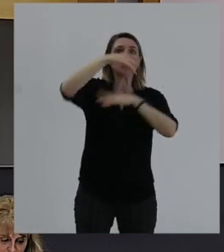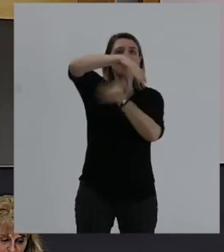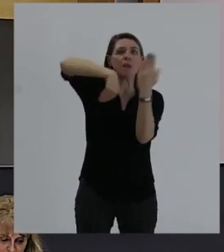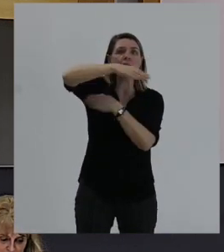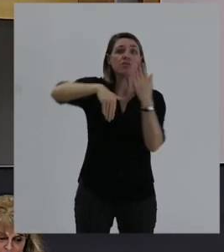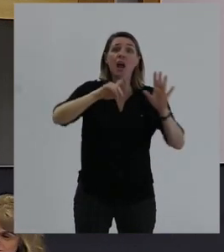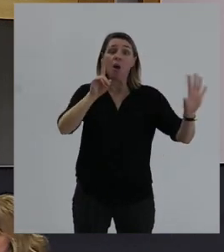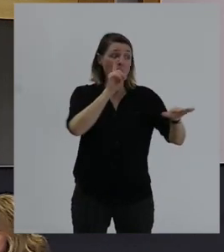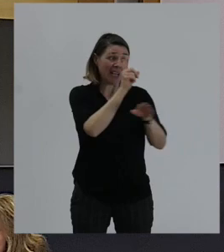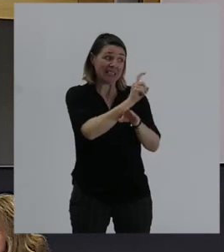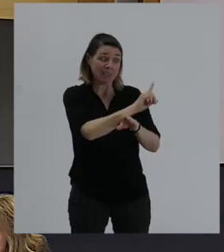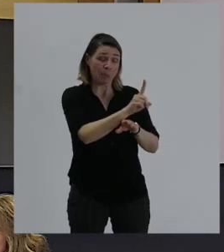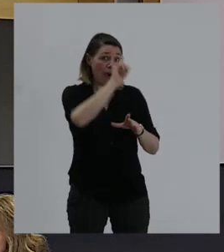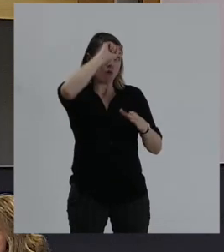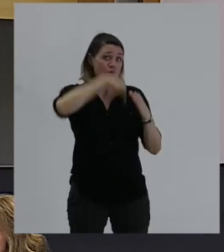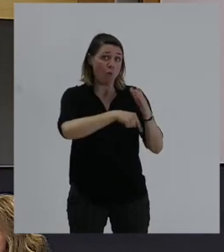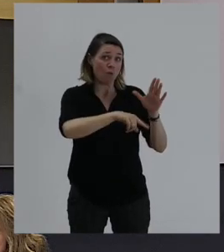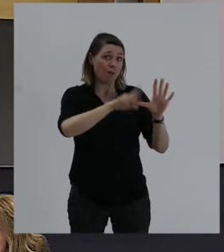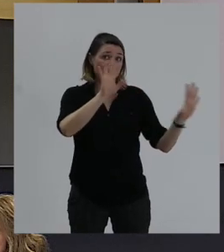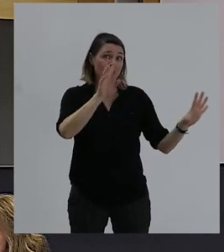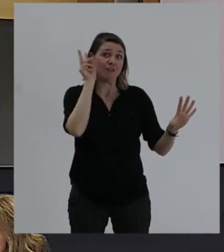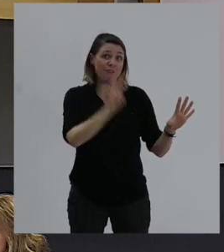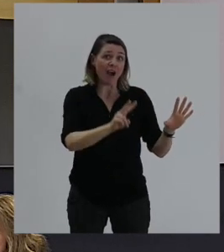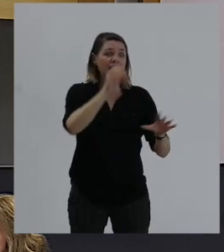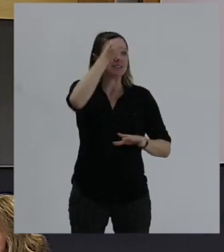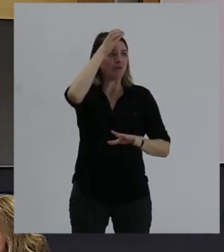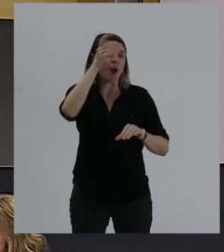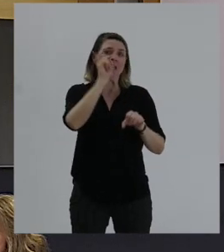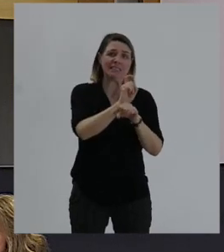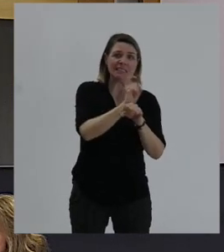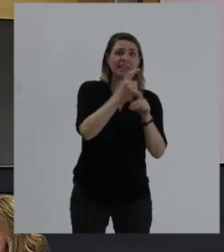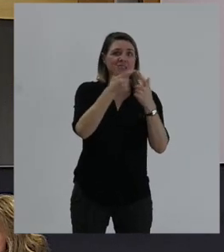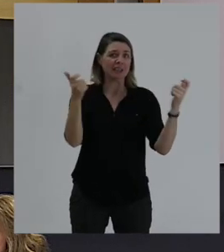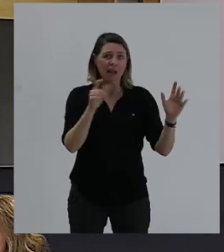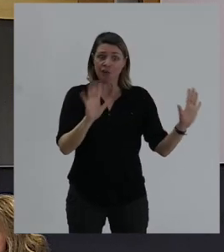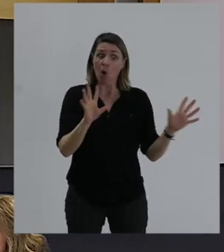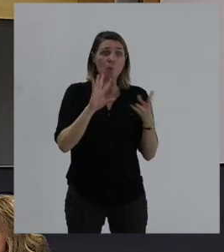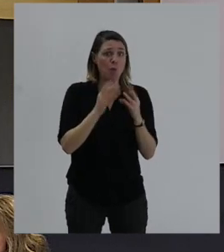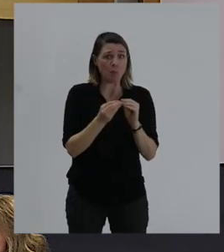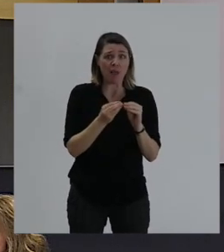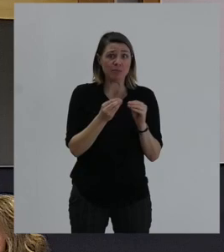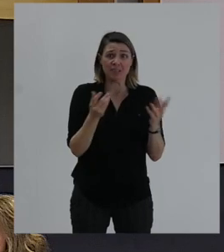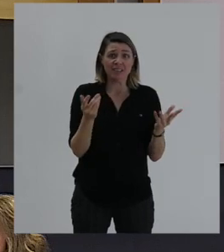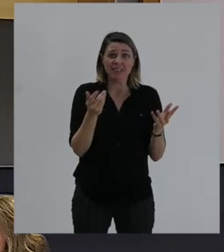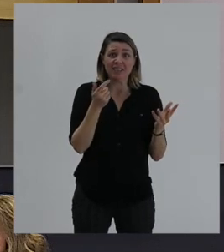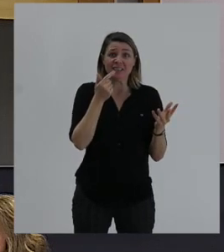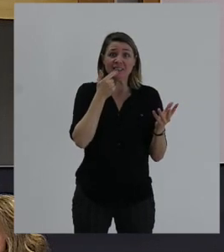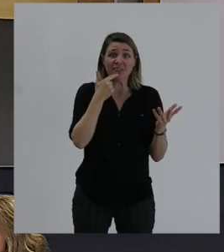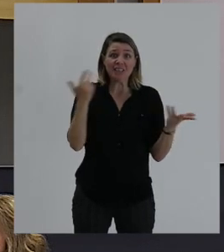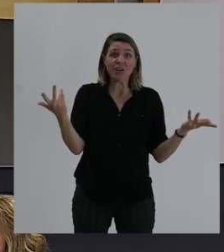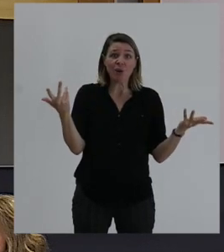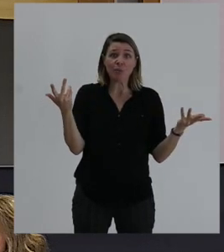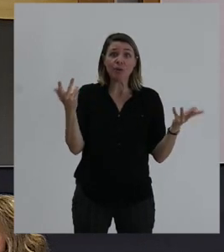ne conteste absolument pas le fond sur la pertinence des savoirs critiques, etc. Le seul problème, c'est qu'il faut revenir à ce que c'est une